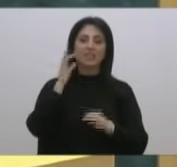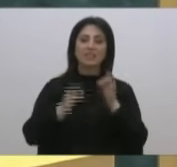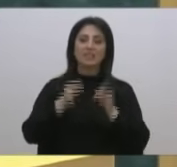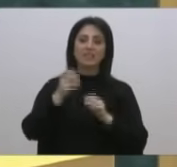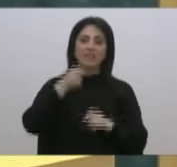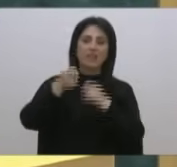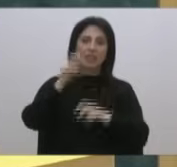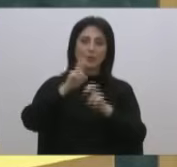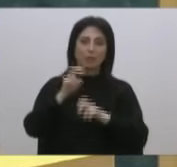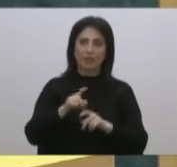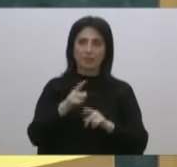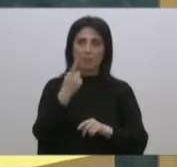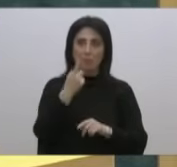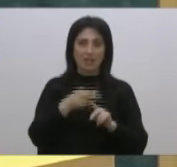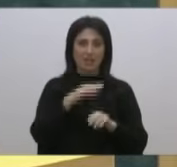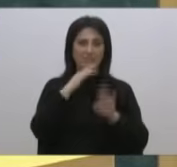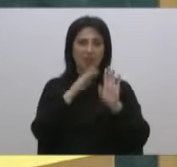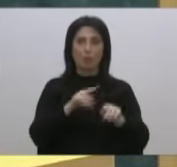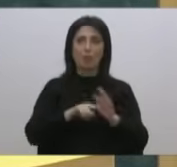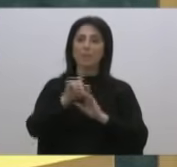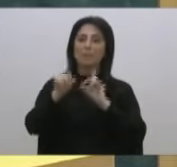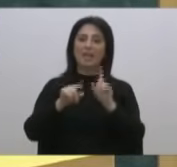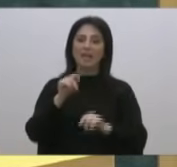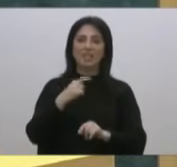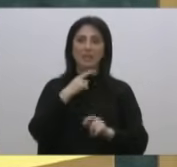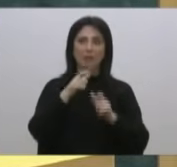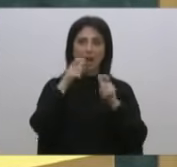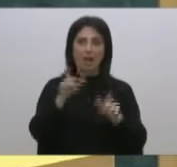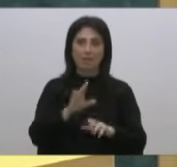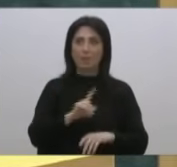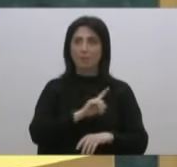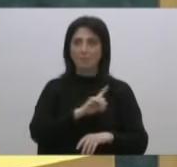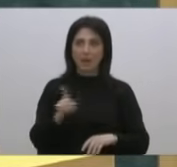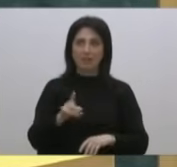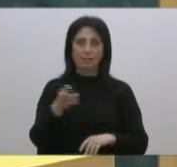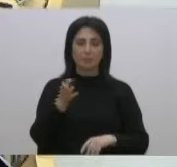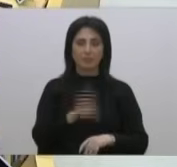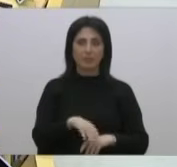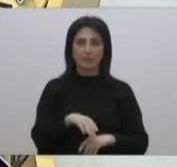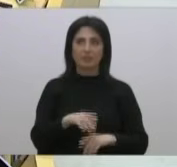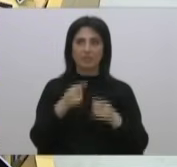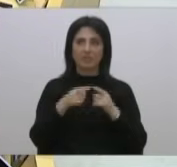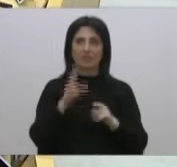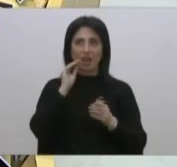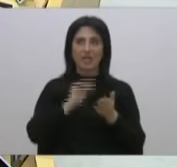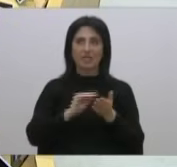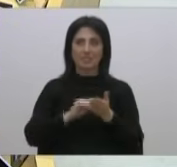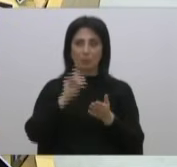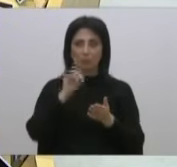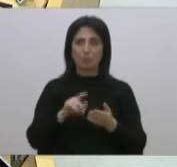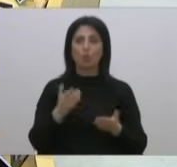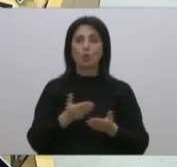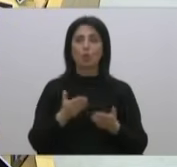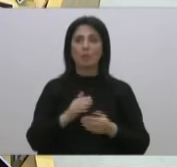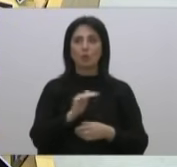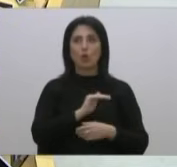სამართლის მოსაძებნად. მარტო ეგ გეყოფათ, რომ მიგრაციაზე საერთოდ ხმა არ ამოიღოთ, მაგრამ მაინც სხვა რიცხვებით რომ მიცოდეთ,